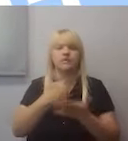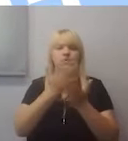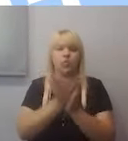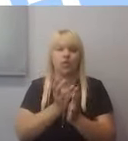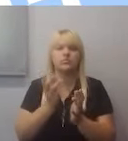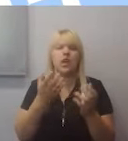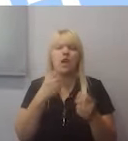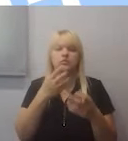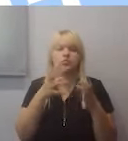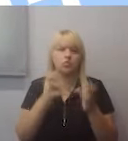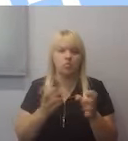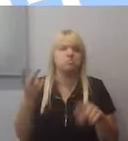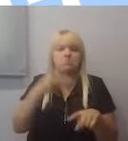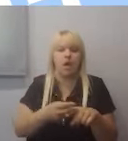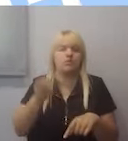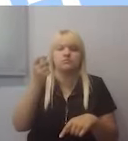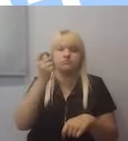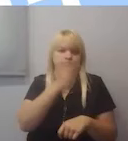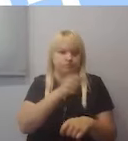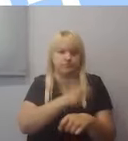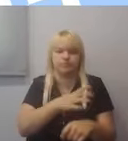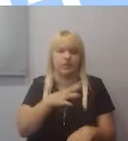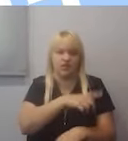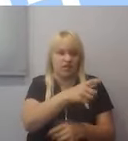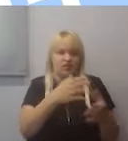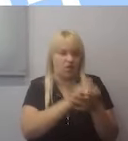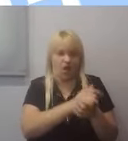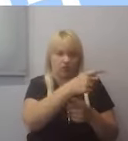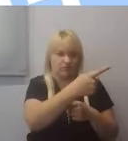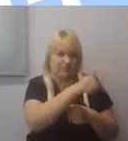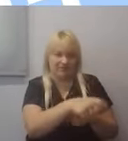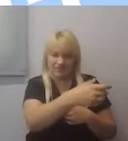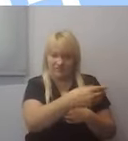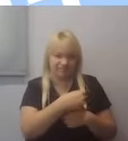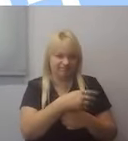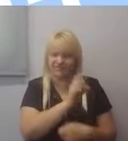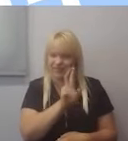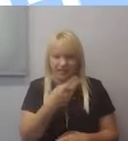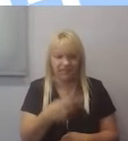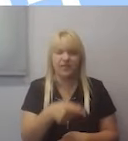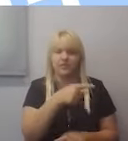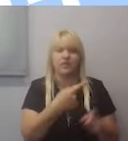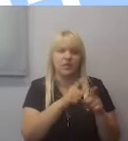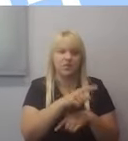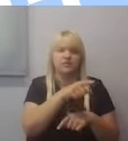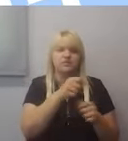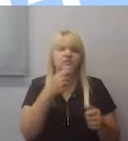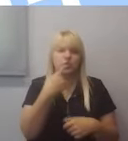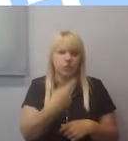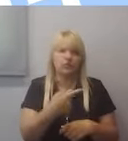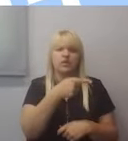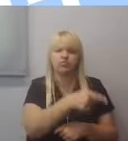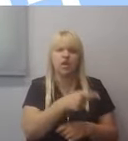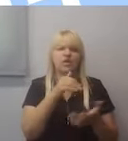pārliešanai jeb nu starp tādiem draugus nevajag meklēt ja tad tad šeit ir tas stāsts kad šādās situācijās tu arī